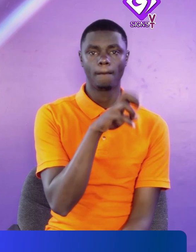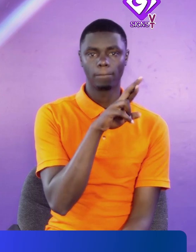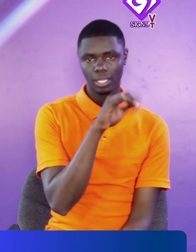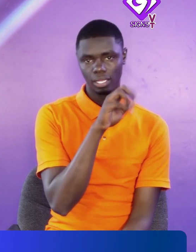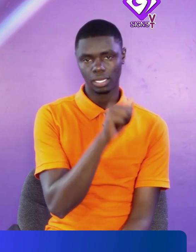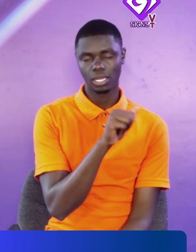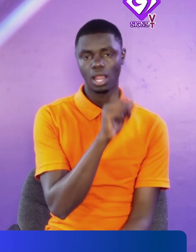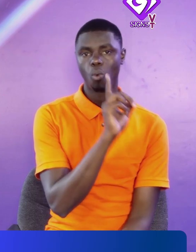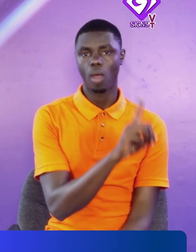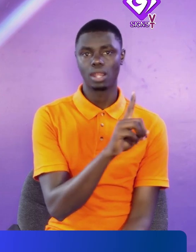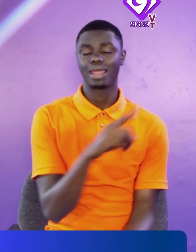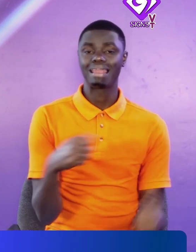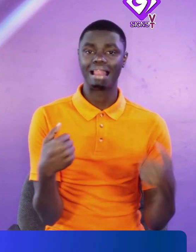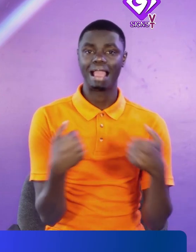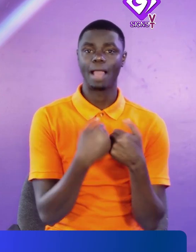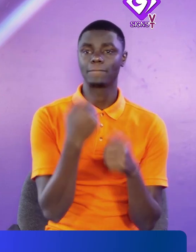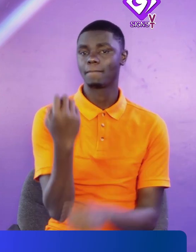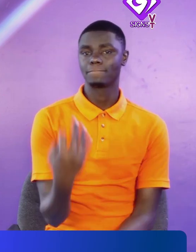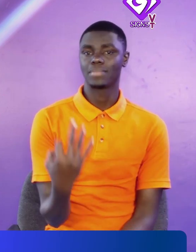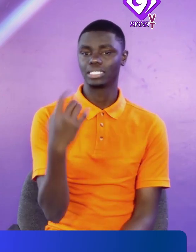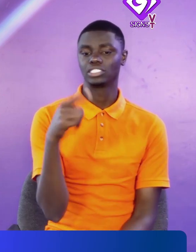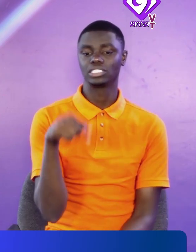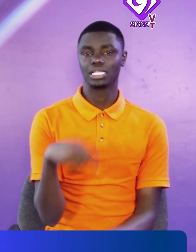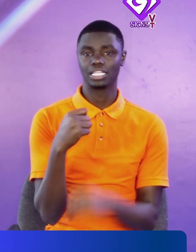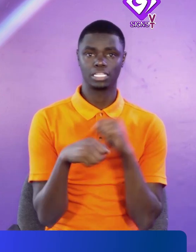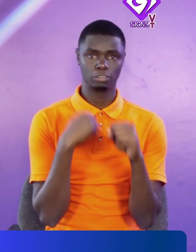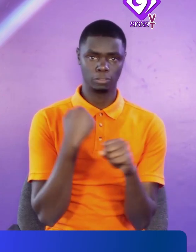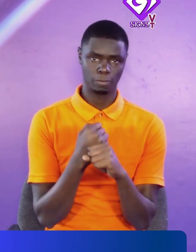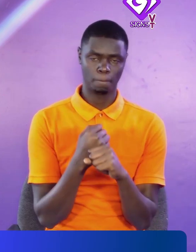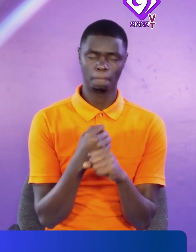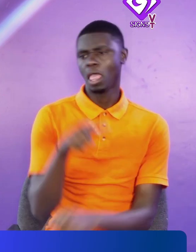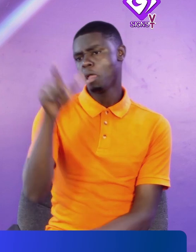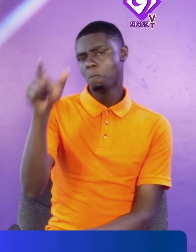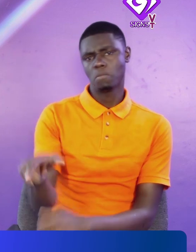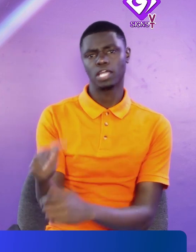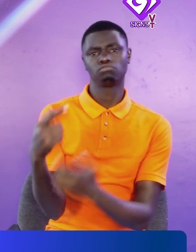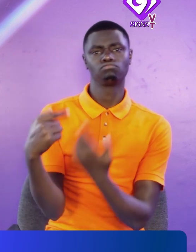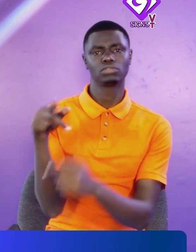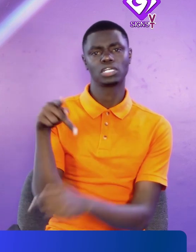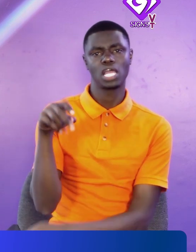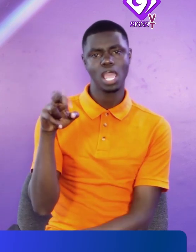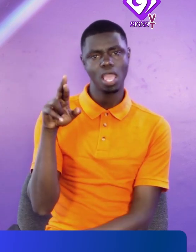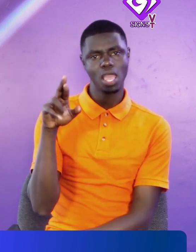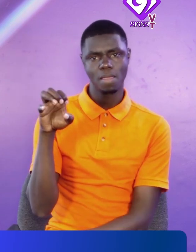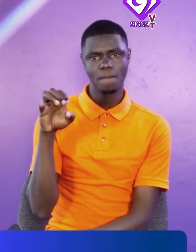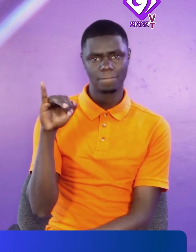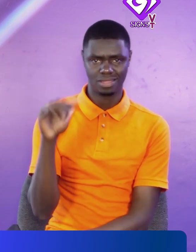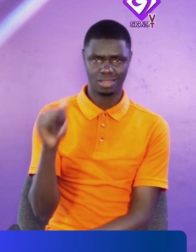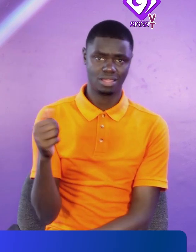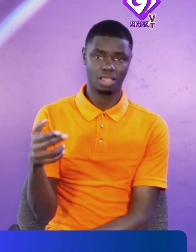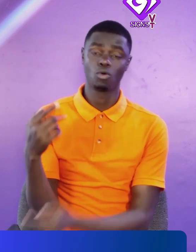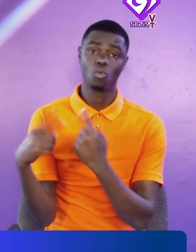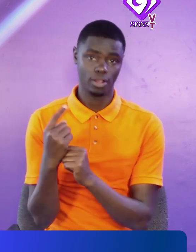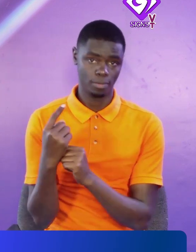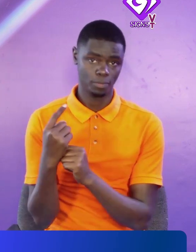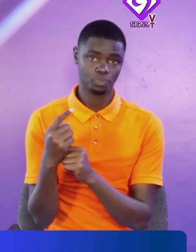year, ambapo Magomed alishinda Alex Pereira na hivyo akakuwa ndio light heavyweight